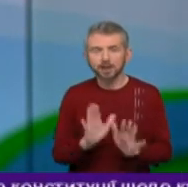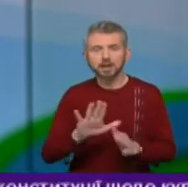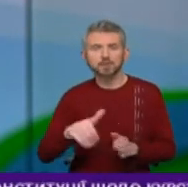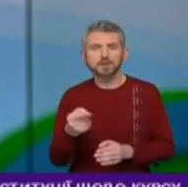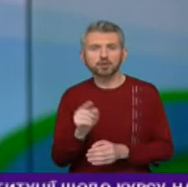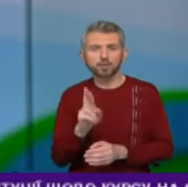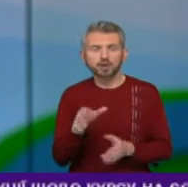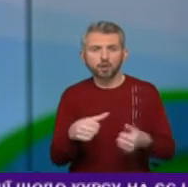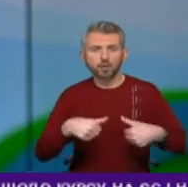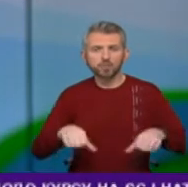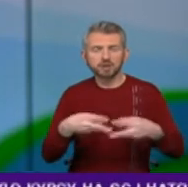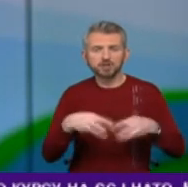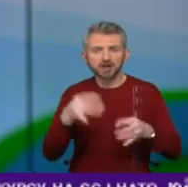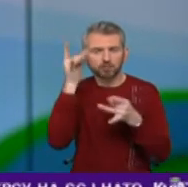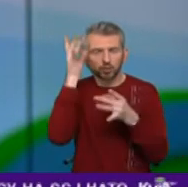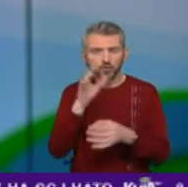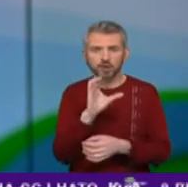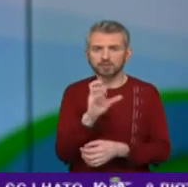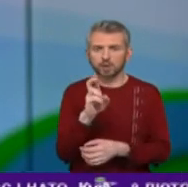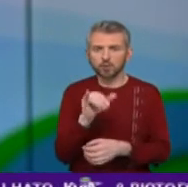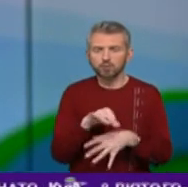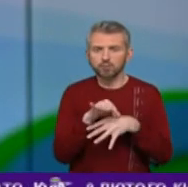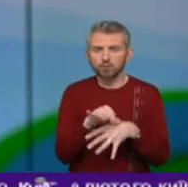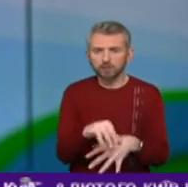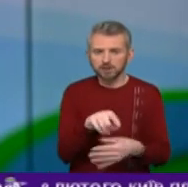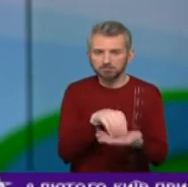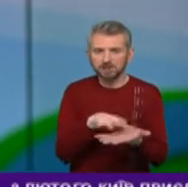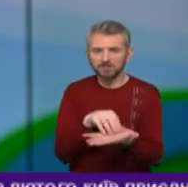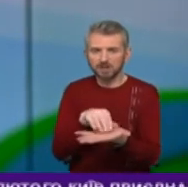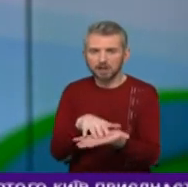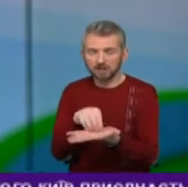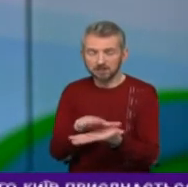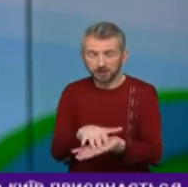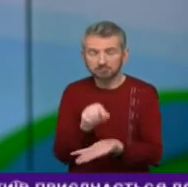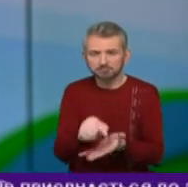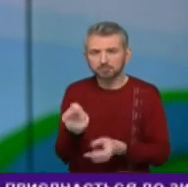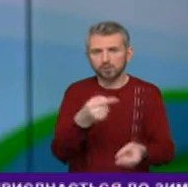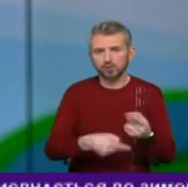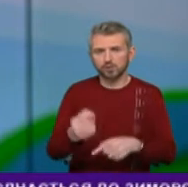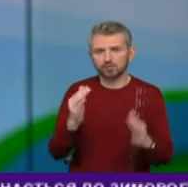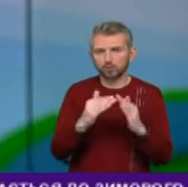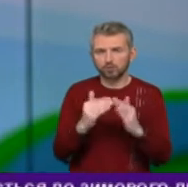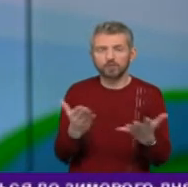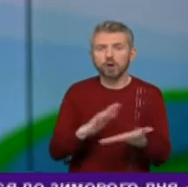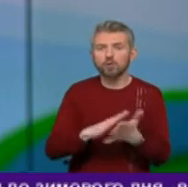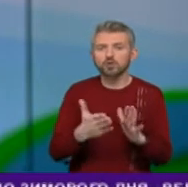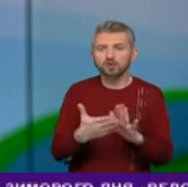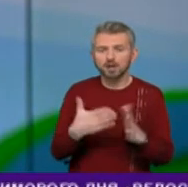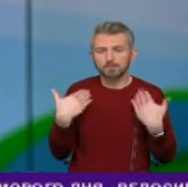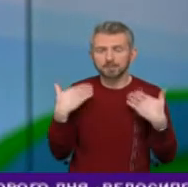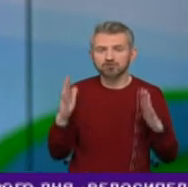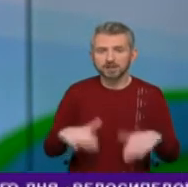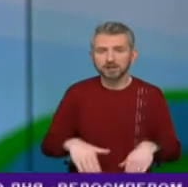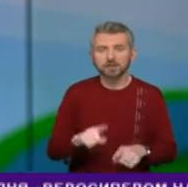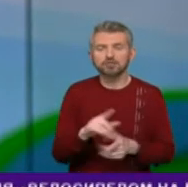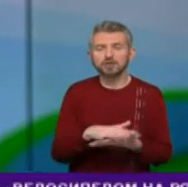того, як комісія Міністерства культури та СБУ провели у лаврі інвентаризацію, реліквія повернулась додому. В якому стані плащаниця і що з нею